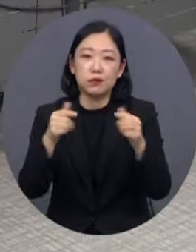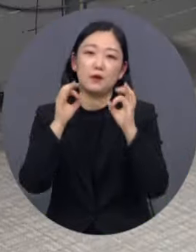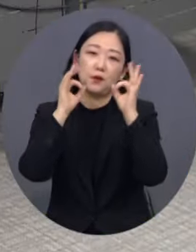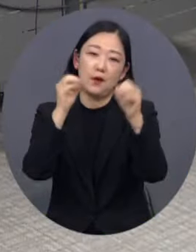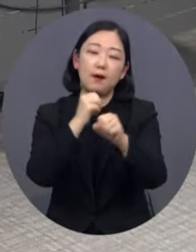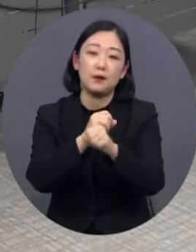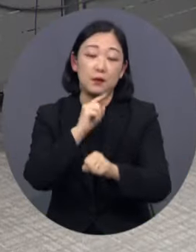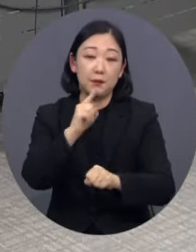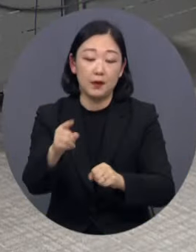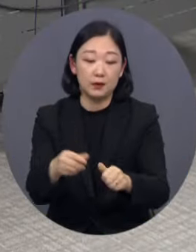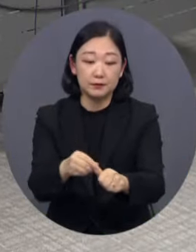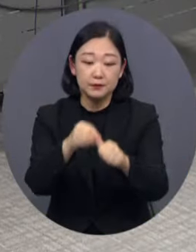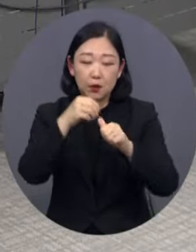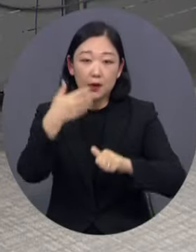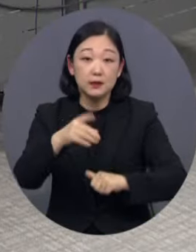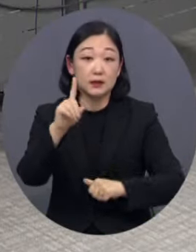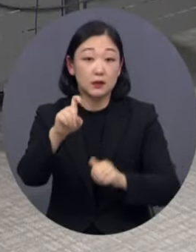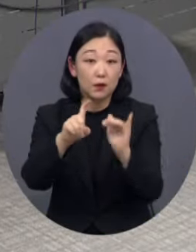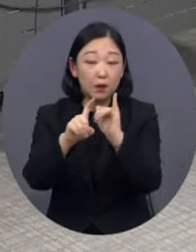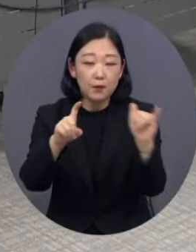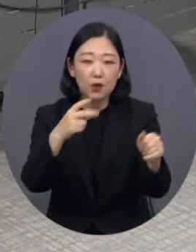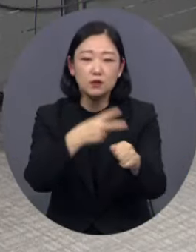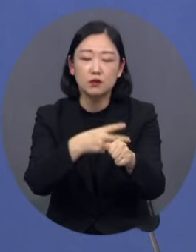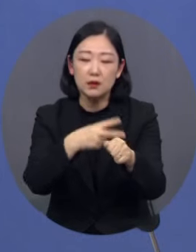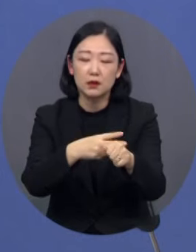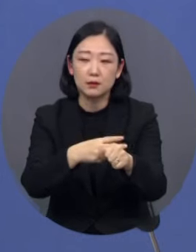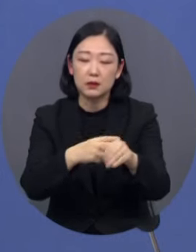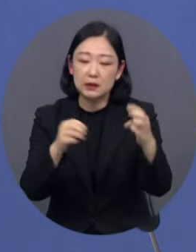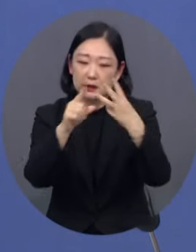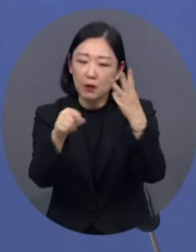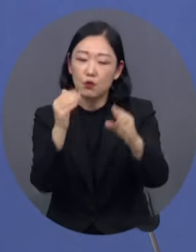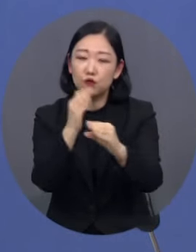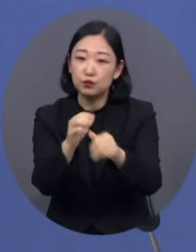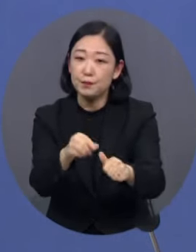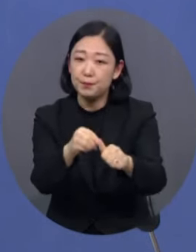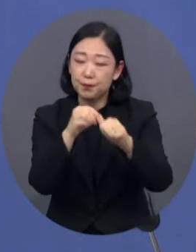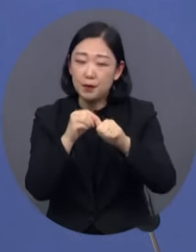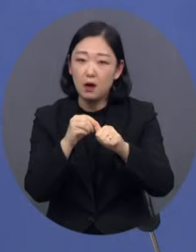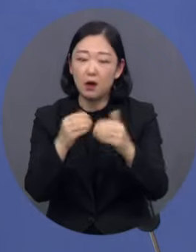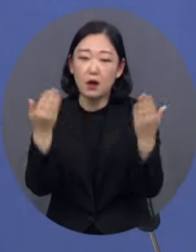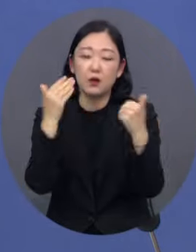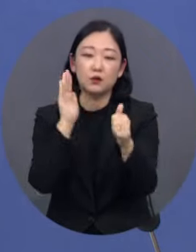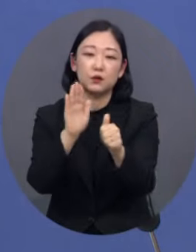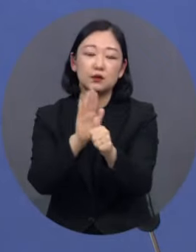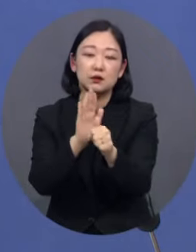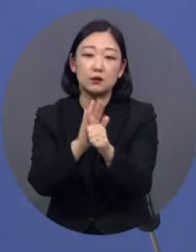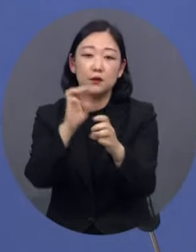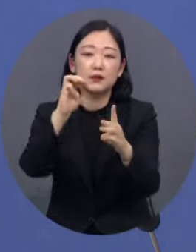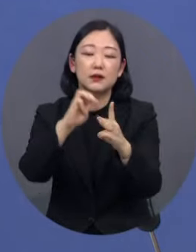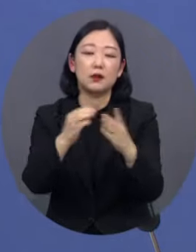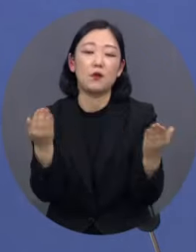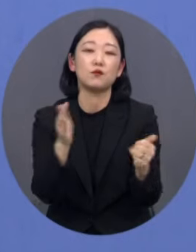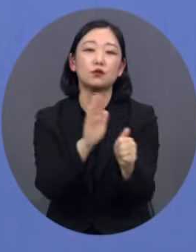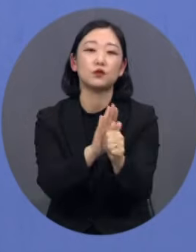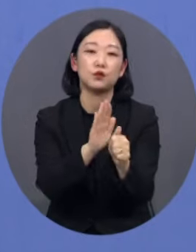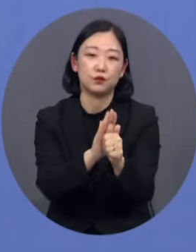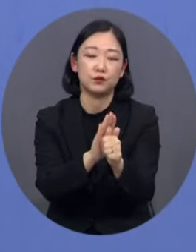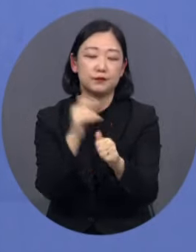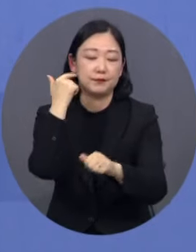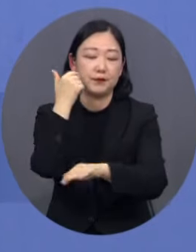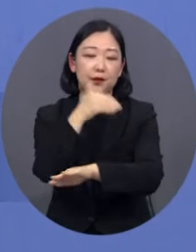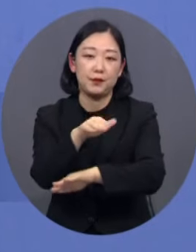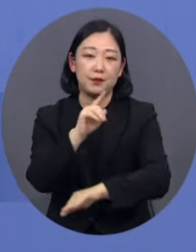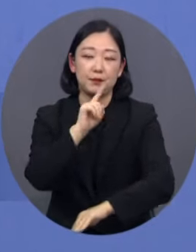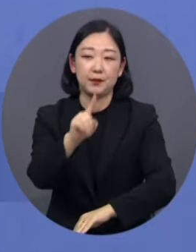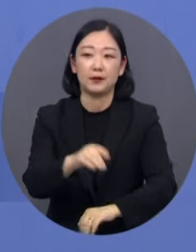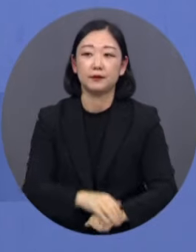기간제 교사 11명은 이달 안에 채용하고 교육지원청 학교지원센터가 업무를 돕겠다고 밝혔습니다. 공간